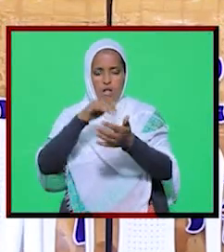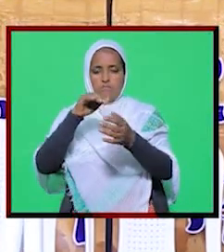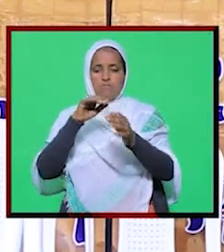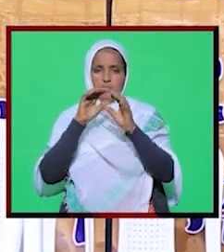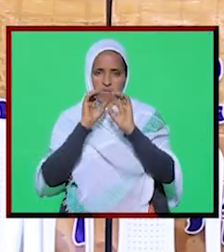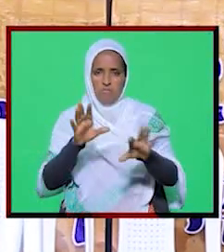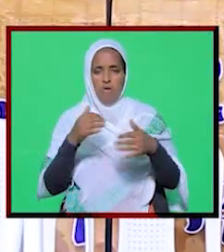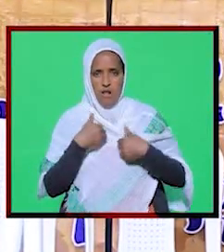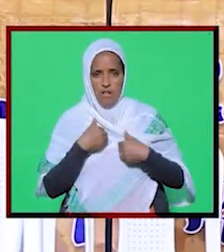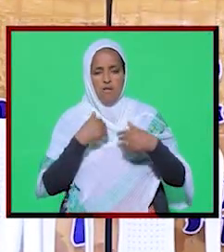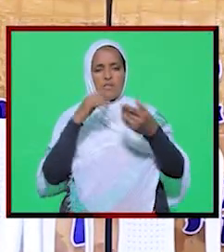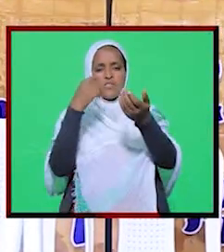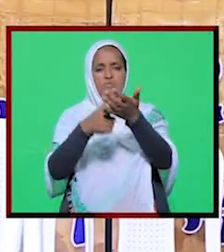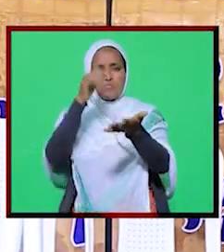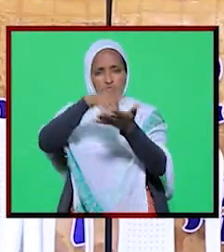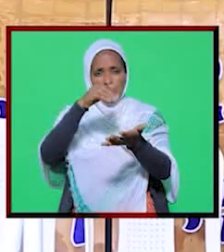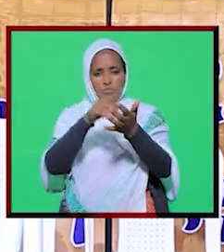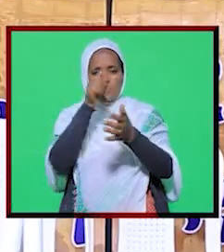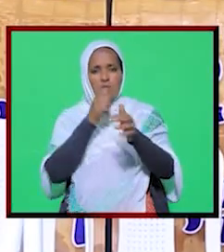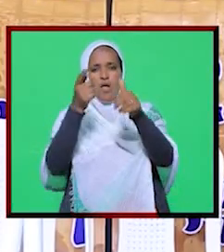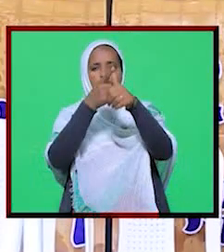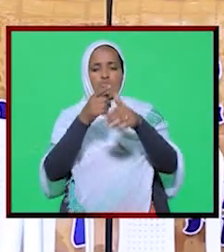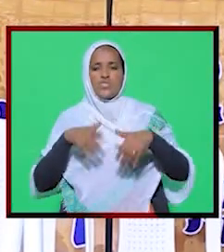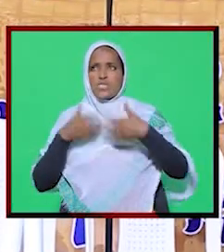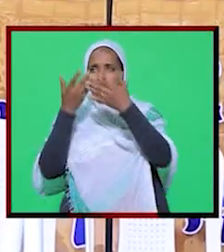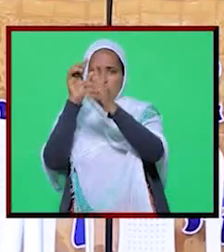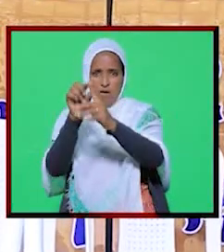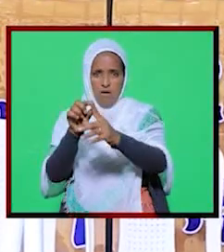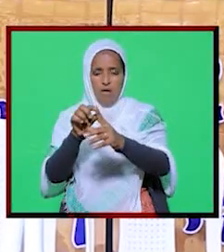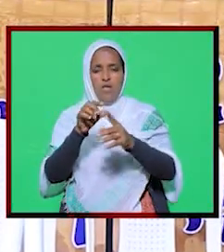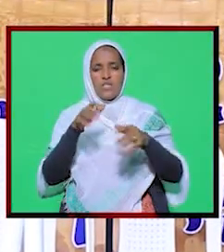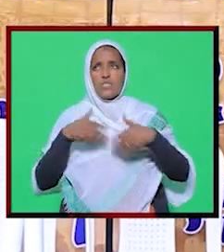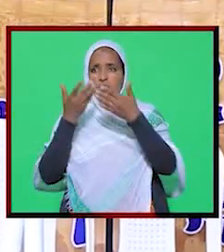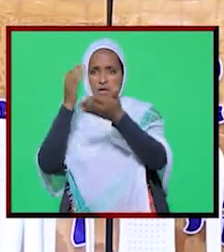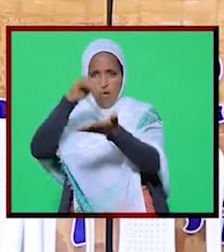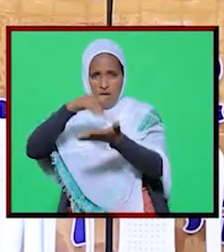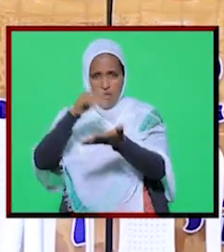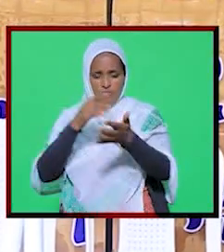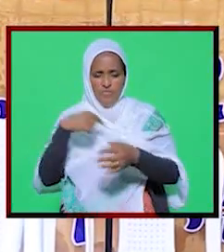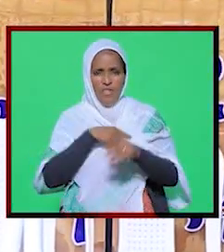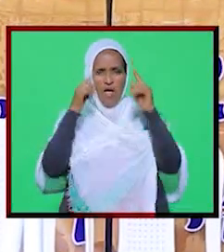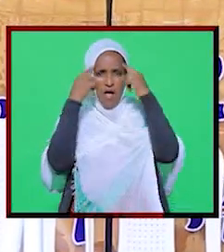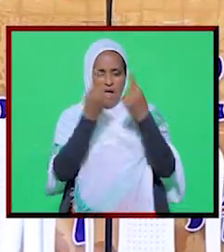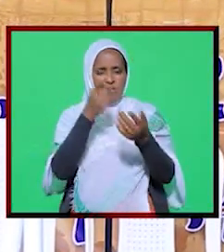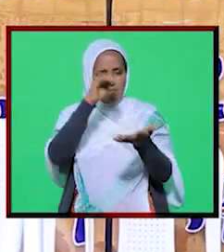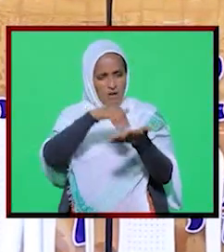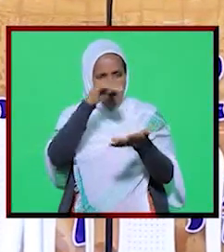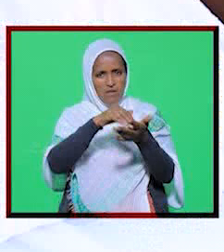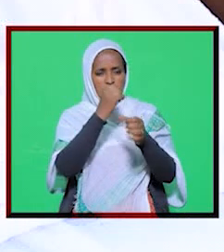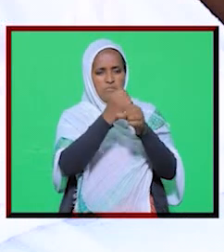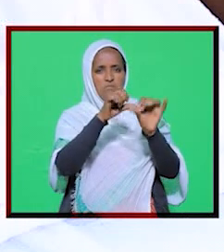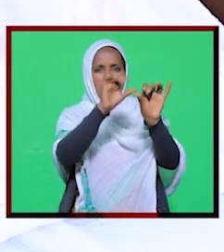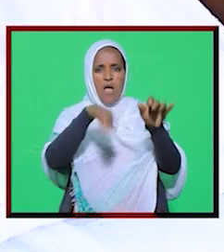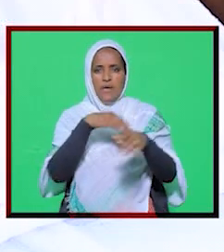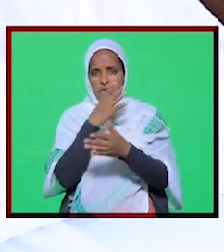አሉ። ከሚደጋገሙ ምስጢራት አንዱ ንስሐ ነው። ንስሐ የሚደጋገመው እኛ ኃጢአት ስለምንደጋግም ነው።